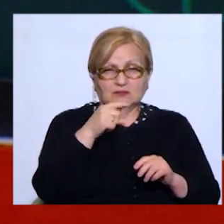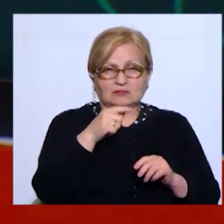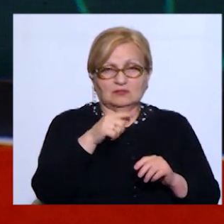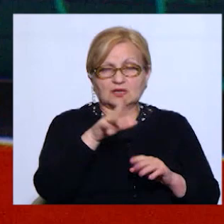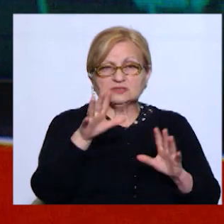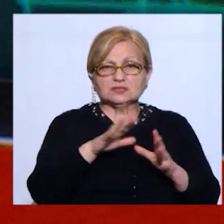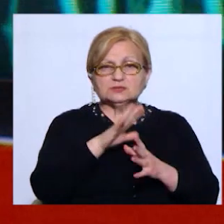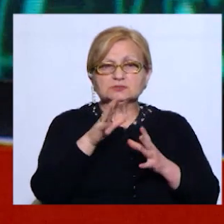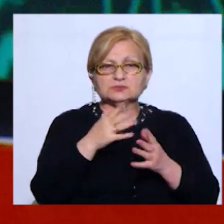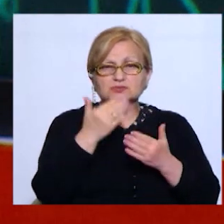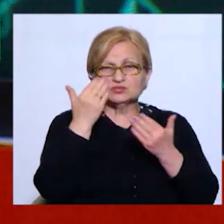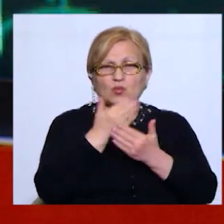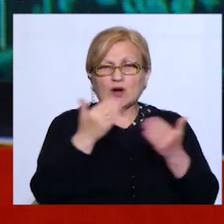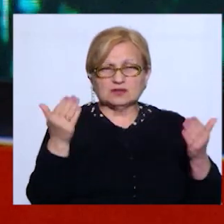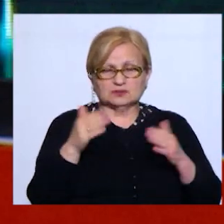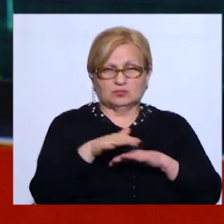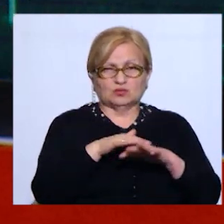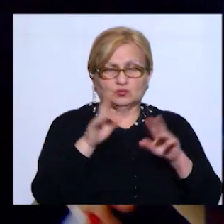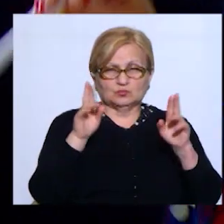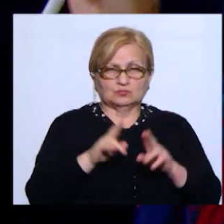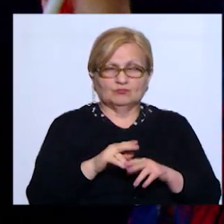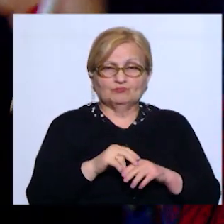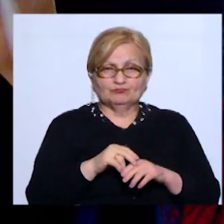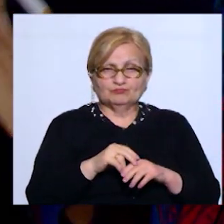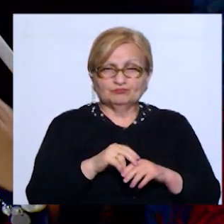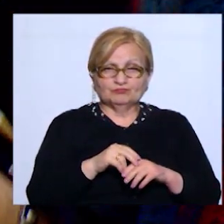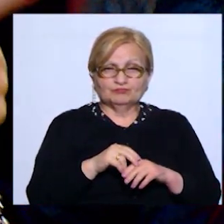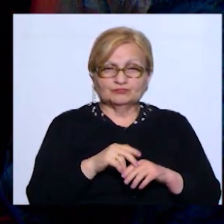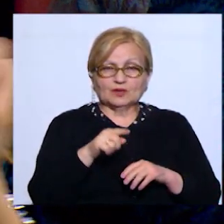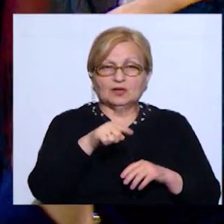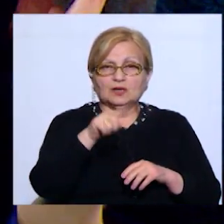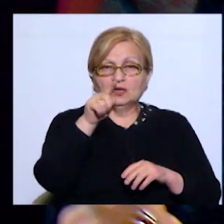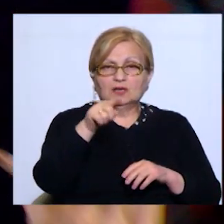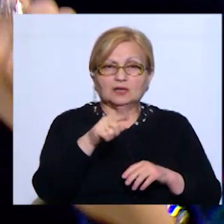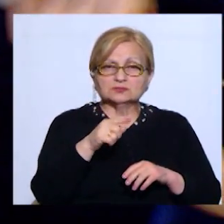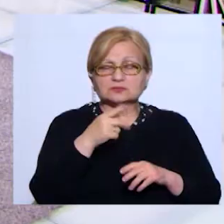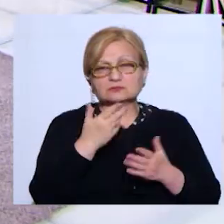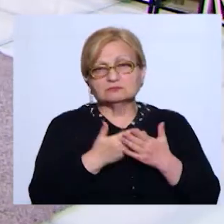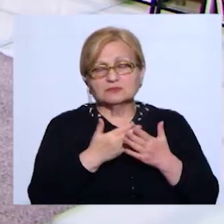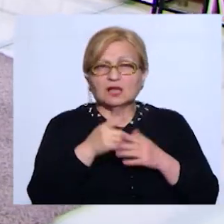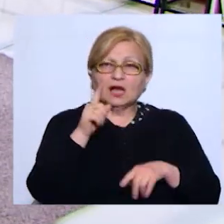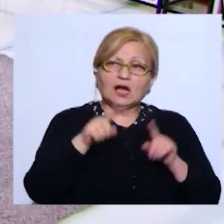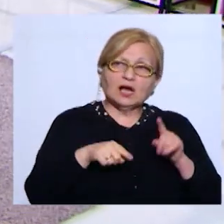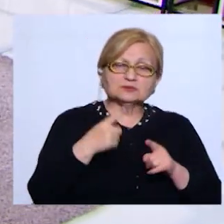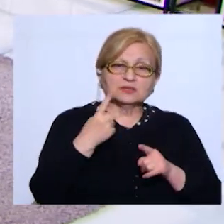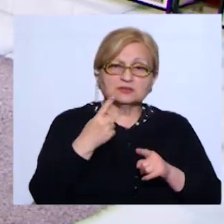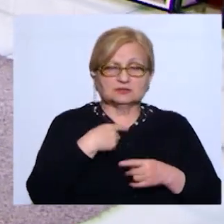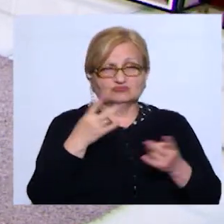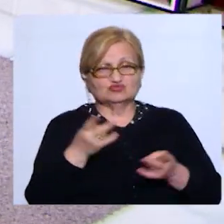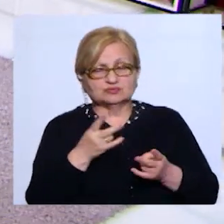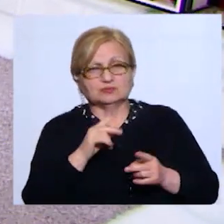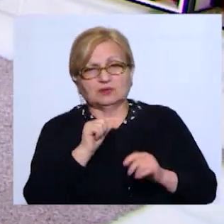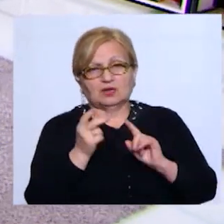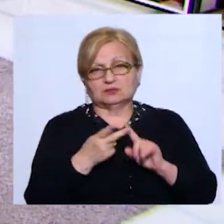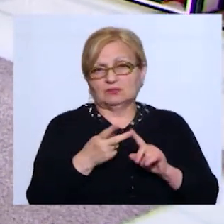ზოგადი ფორმით. ეს არის მოცემული ზოგადი ფორმით, ხო? მაგრამ გაჩნია სიტუაცია, ხან ერთი მჭირდება, ხან მეორე. აი